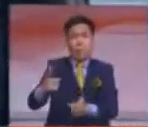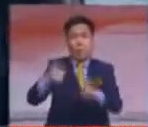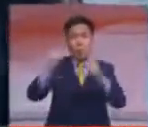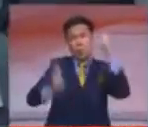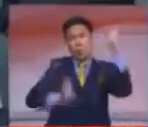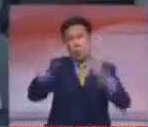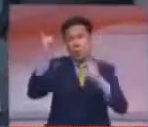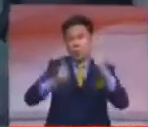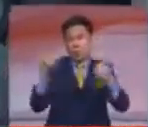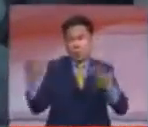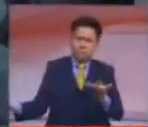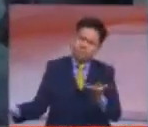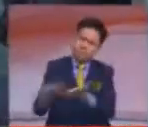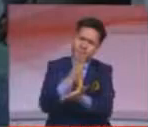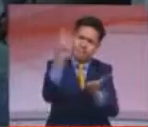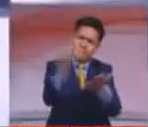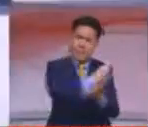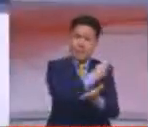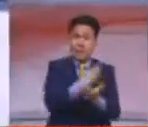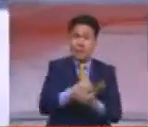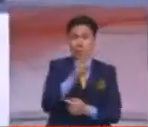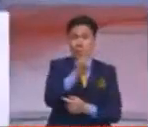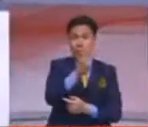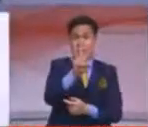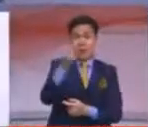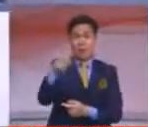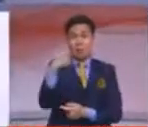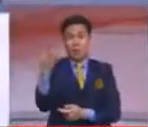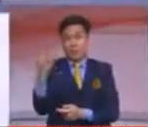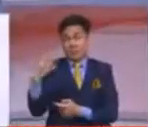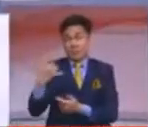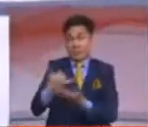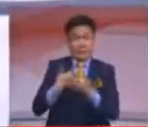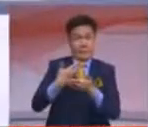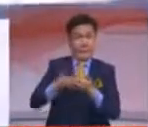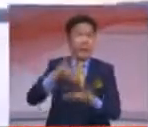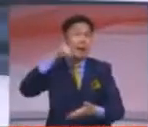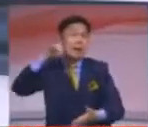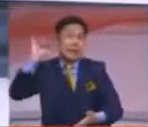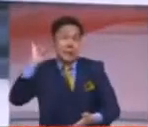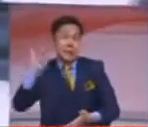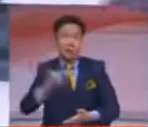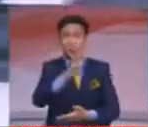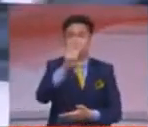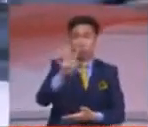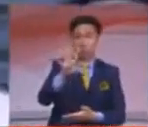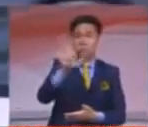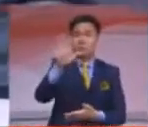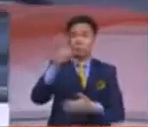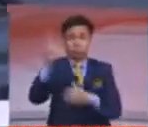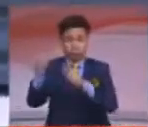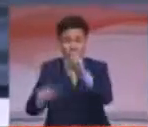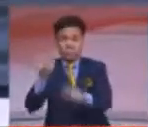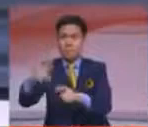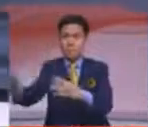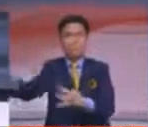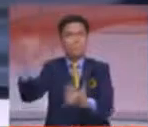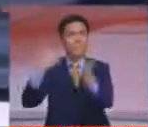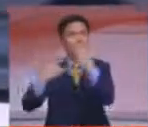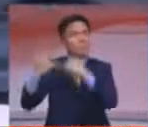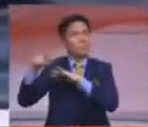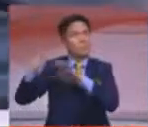dirampas. Daripada 24 Julai sehingga semalam, hampir 50 individu kembali ke tanah air melalui pintu masuk